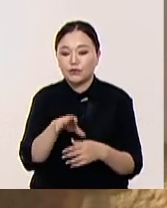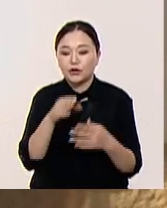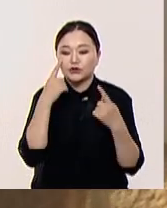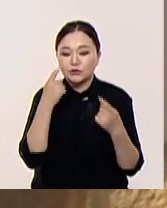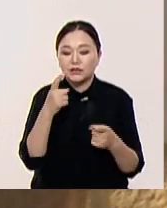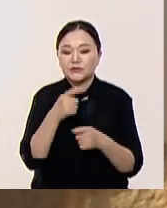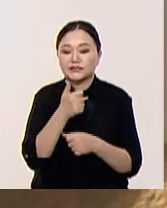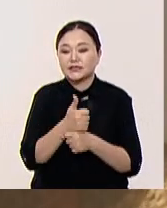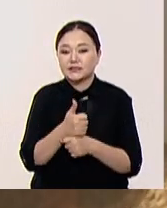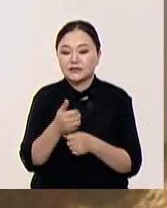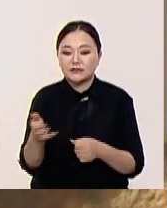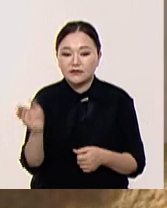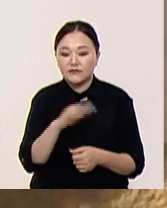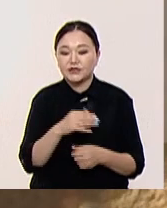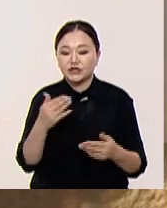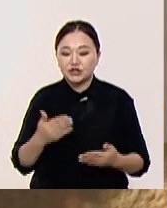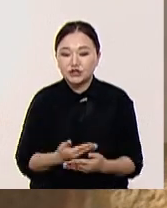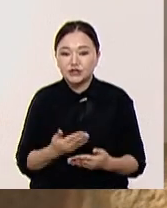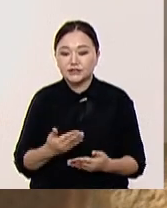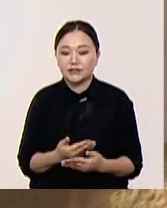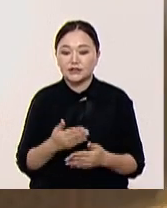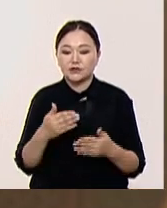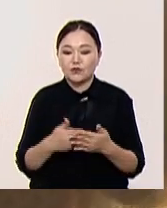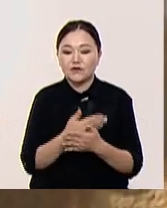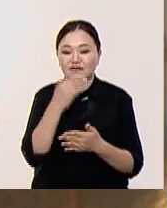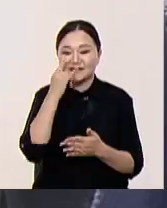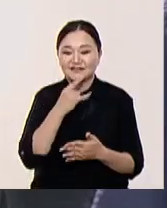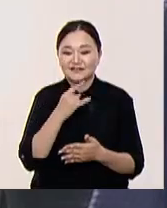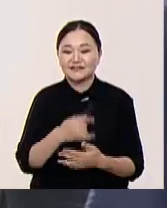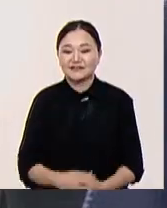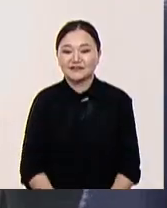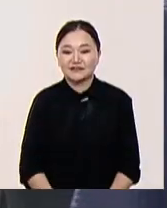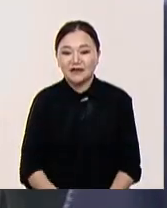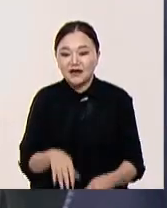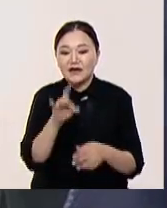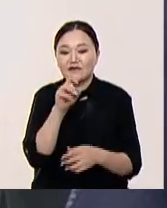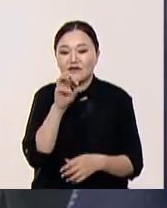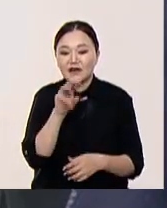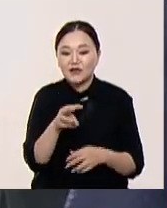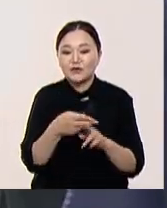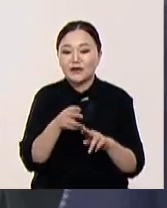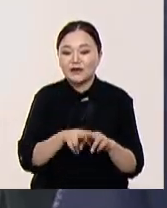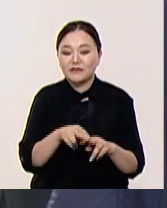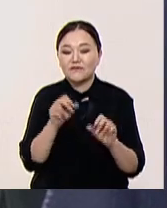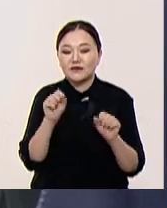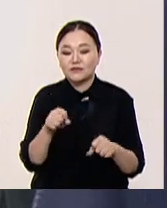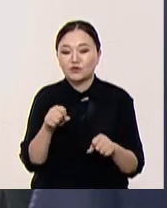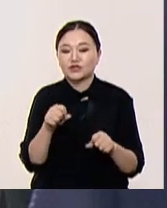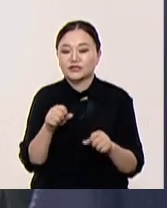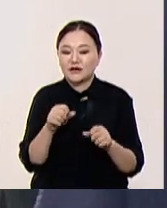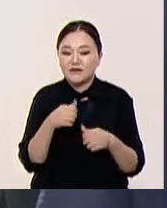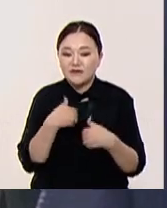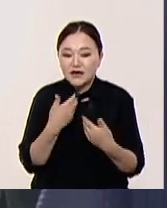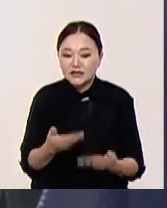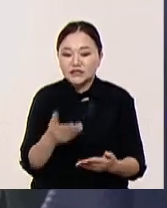суперпрезидентской, давайте жить, жена Казахстан, алга. Референдум – это возможность